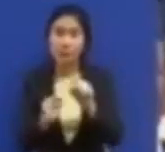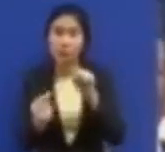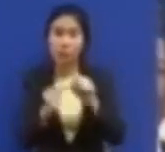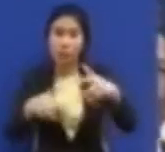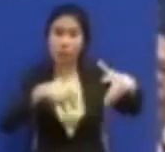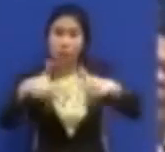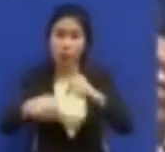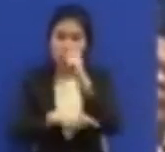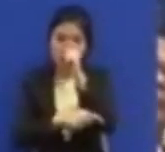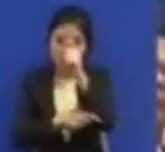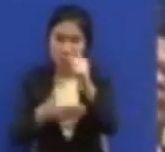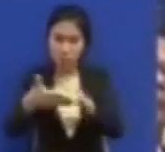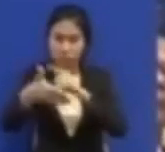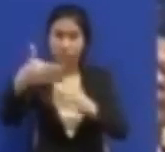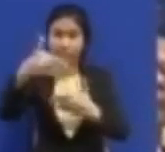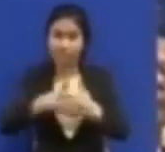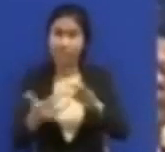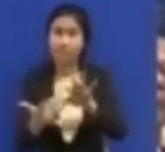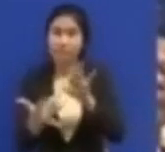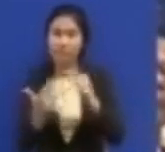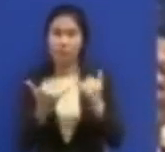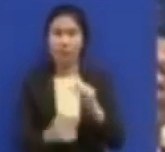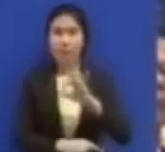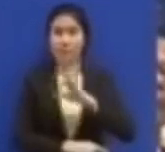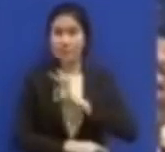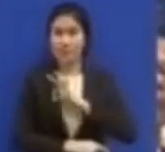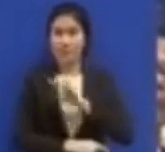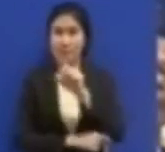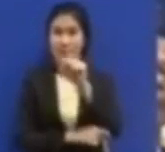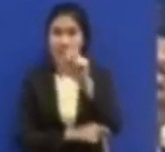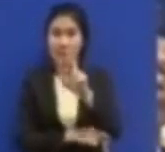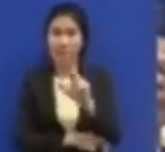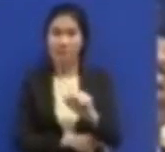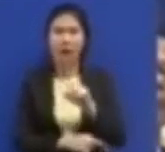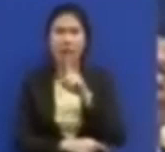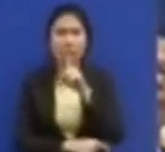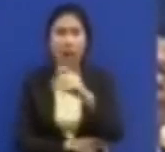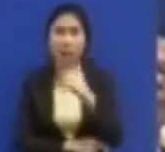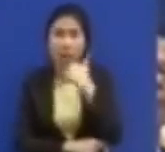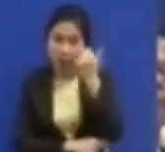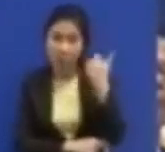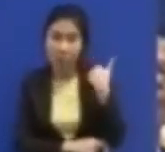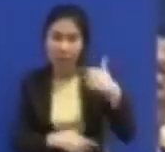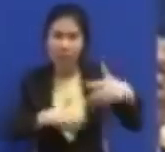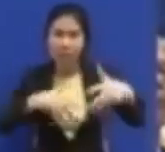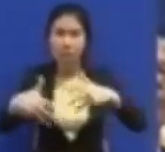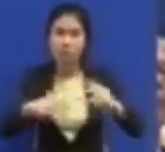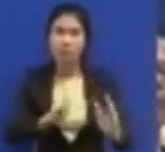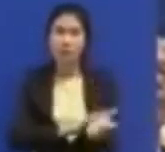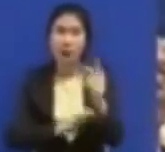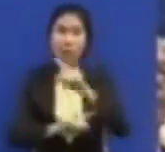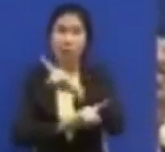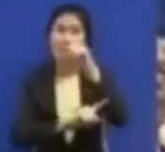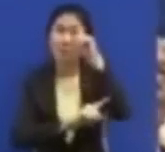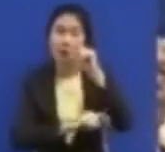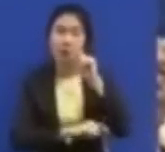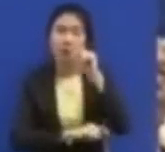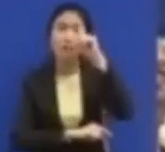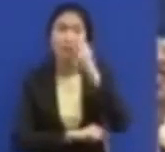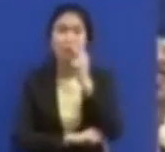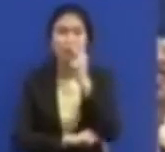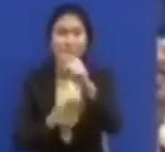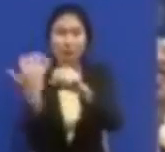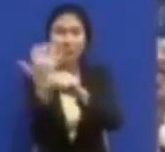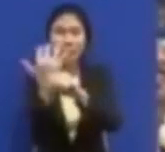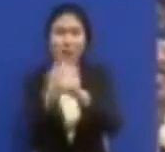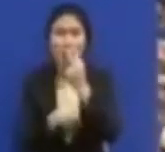นครับสมาชิกสภาเนี่ยท่านประธานครับไม่อายเขาเหรอครับประชาชนตื่นเช้ามาวันเสาร์เพื่อมานั่งดูการถ่ายทอดส